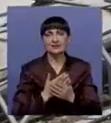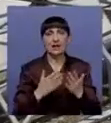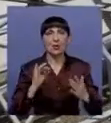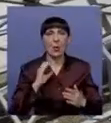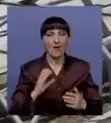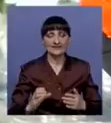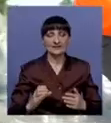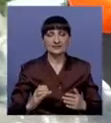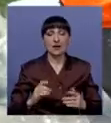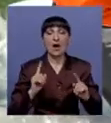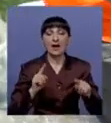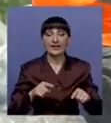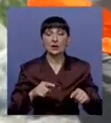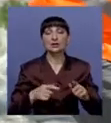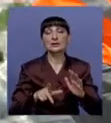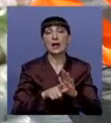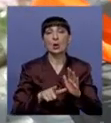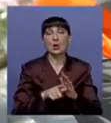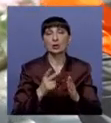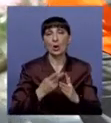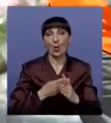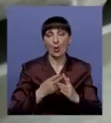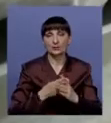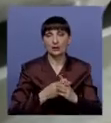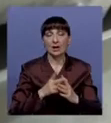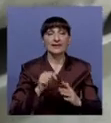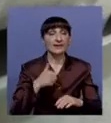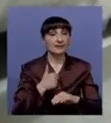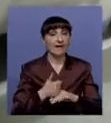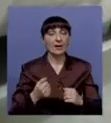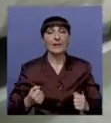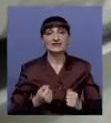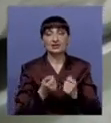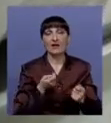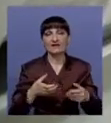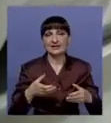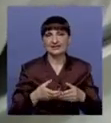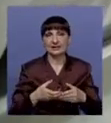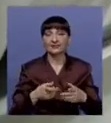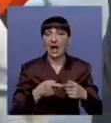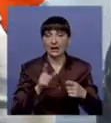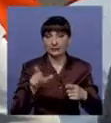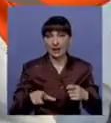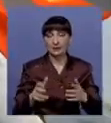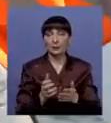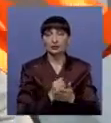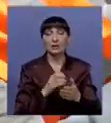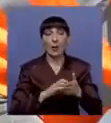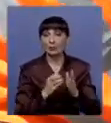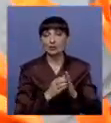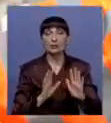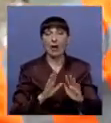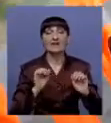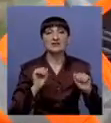офисными помещениями, а также налоговыми льготами для резидентов и, главное, поддержкой властей. То есть арендатор получает не просто помещение,